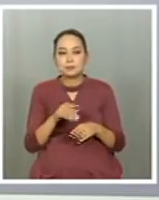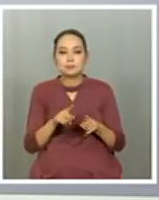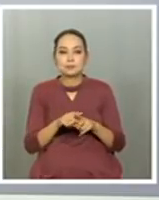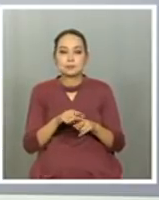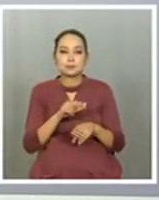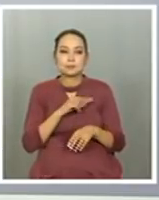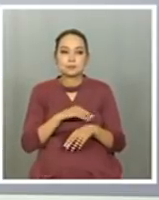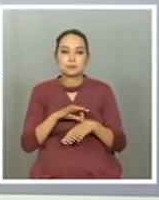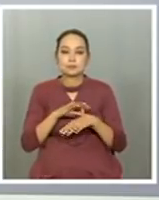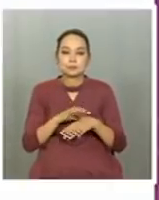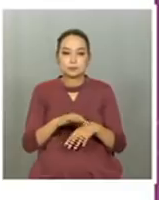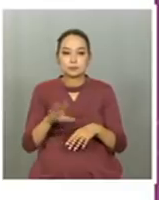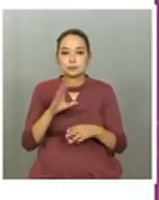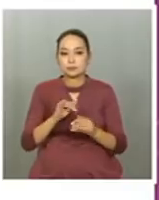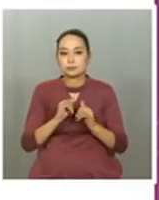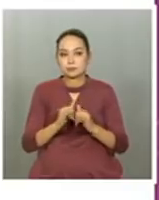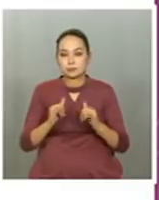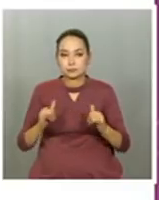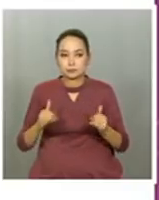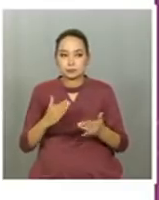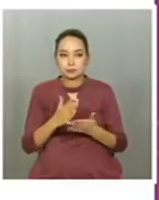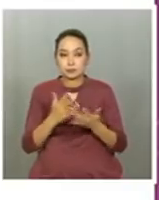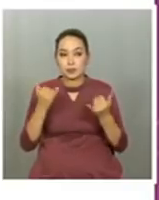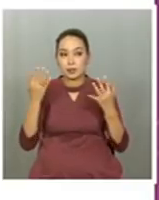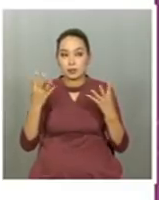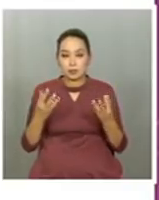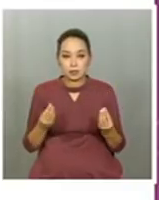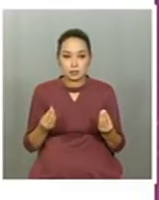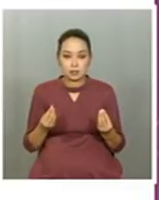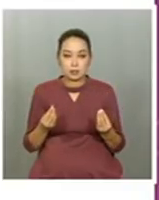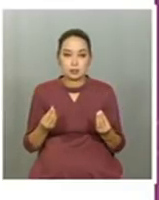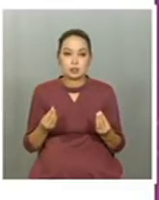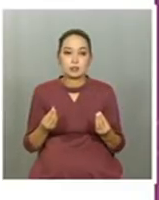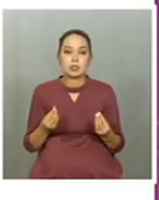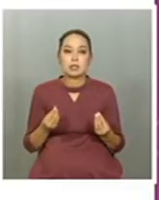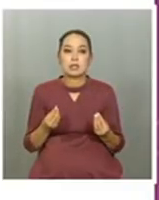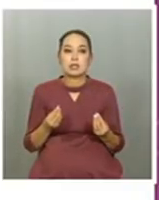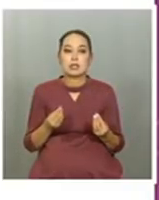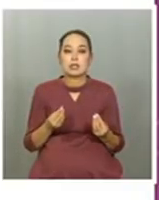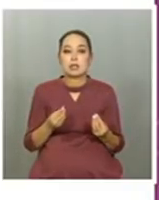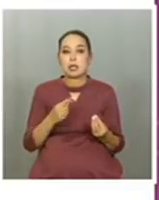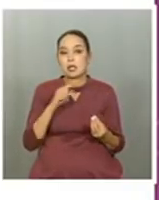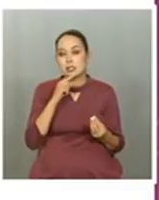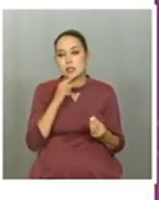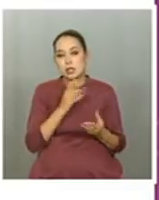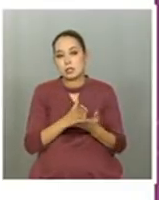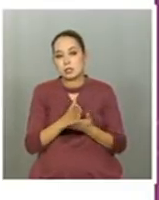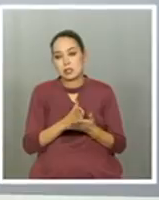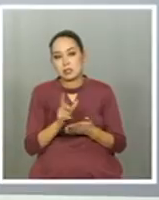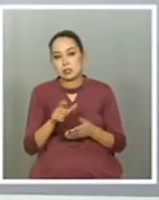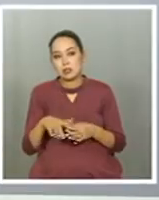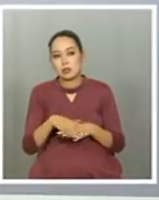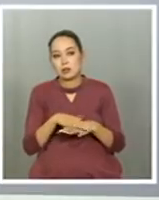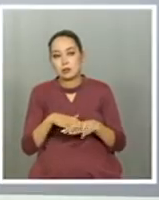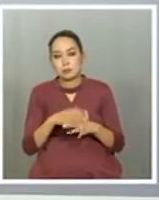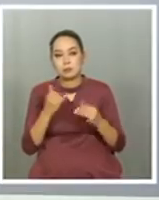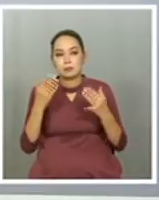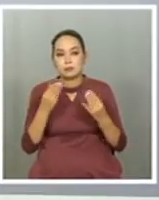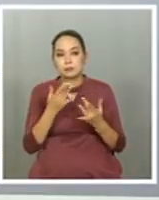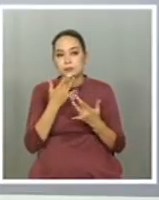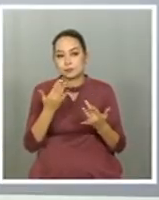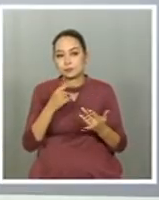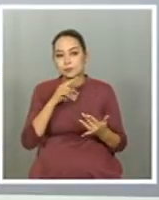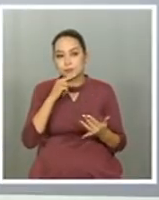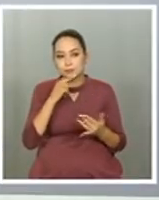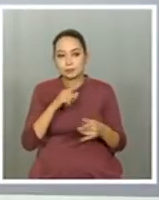мемлекетті алға жетелейді. Ал қазіргі таңда саясат ол тек саяси мәселелерге ғана емес, соңғы кездері экономикалық,